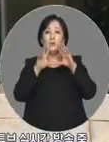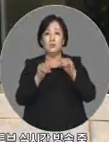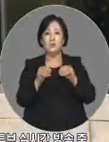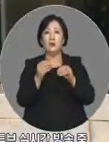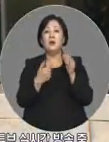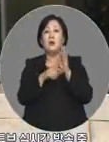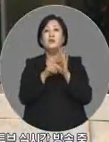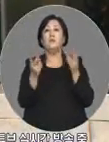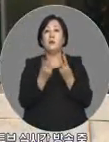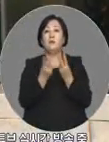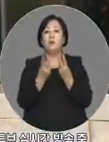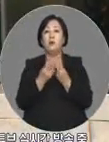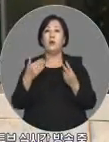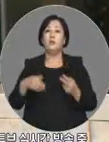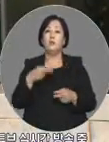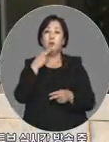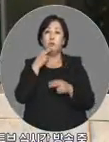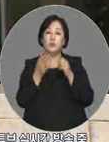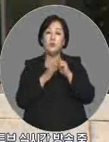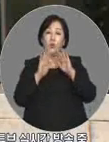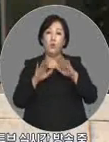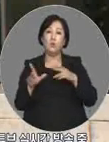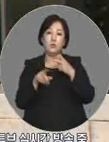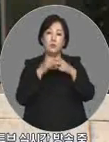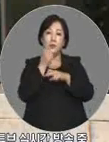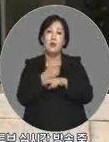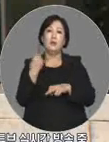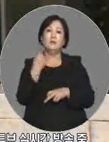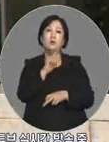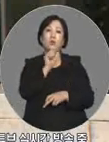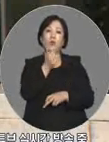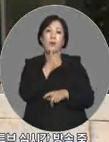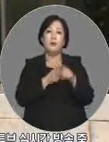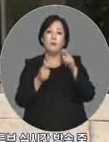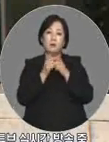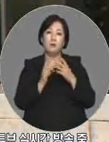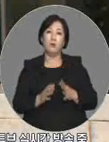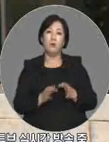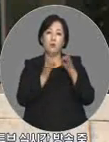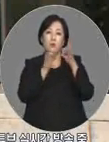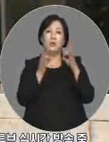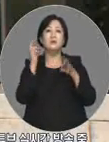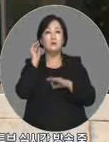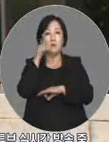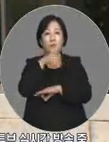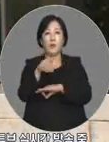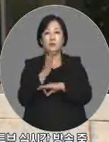방법이 없는 가운데 올 연말엔 환율이 1,500원까지 오를 수 있다는 전망마저 나오면서